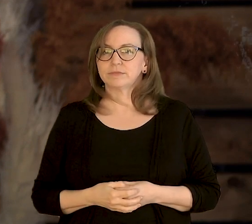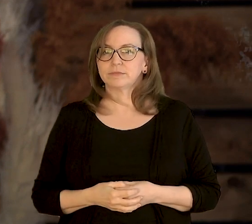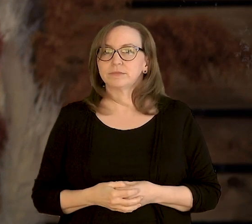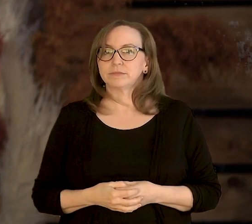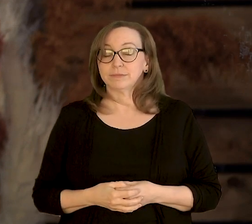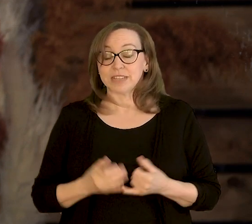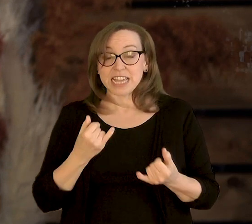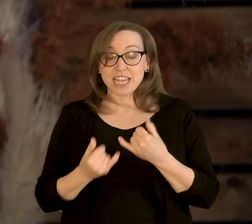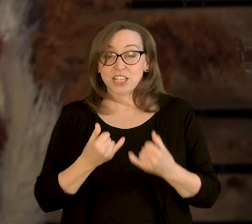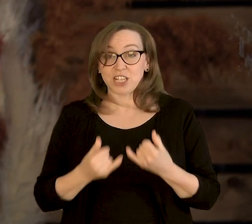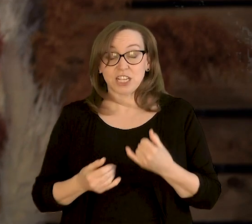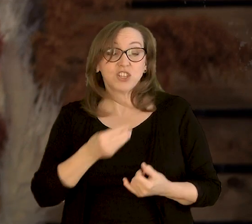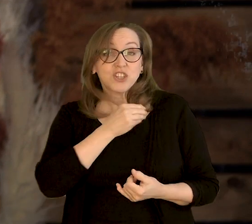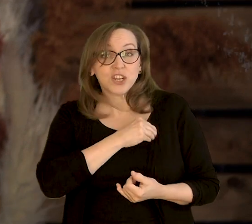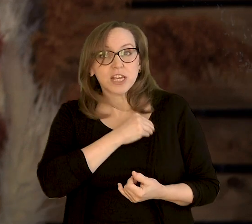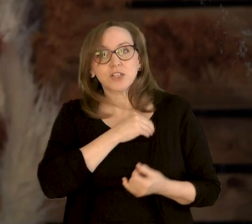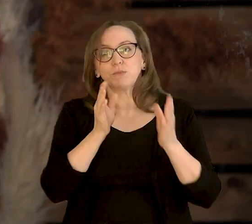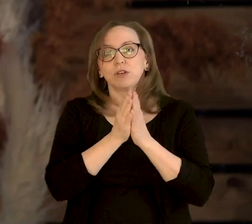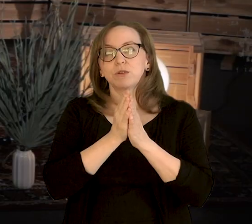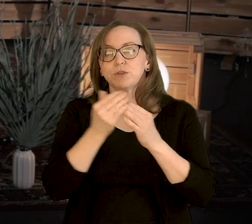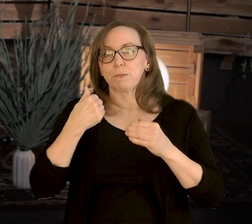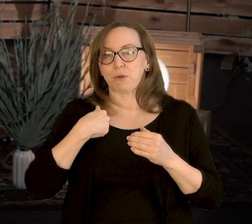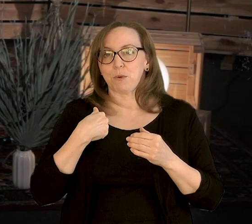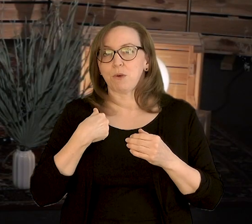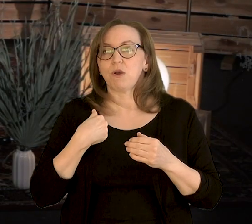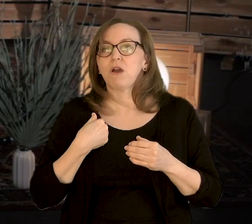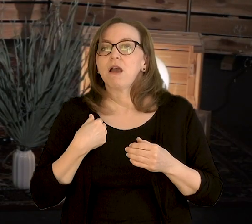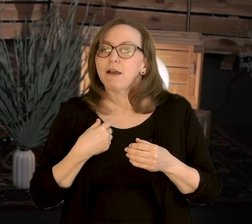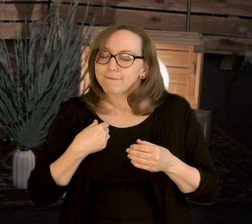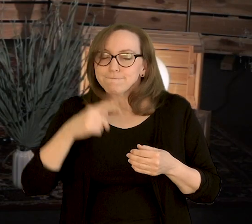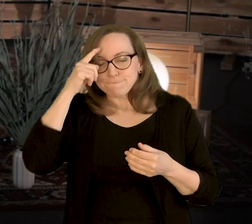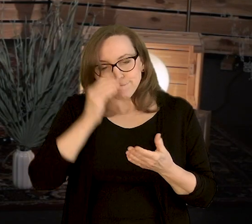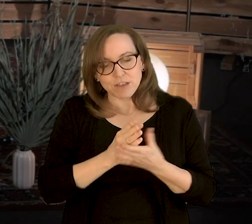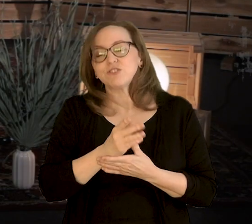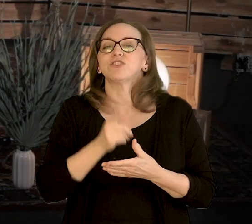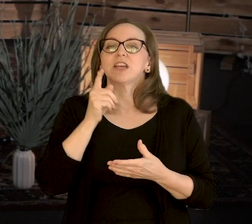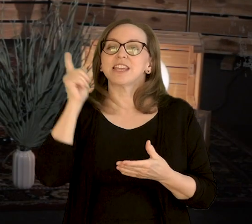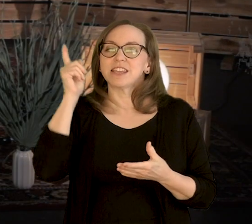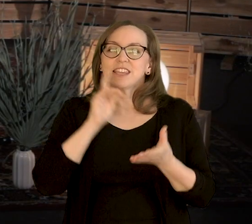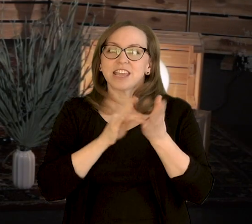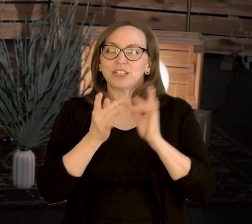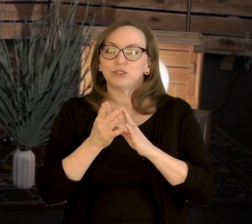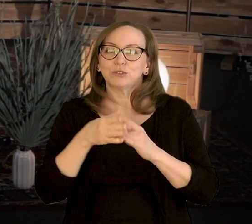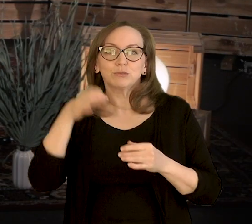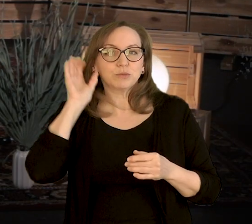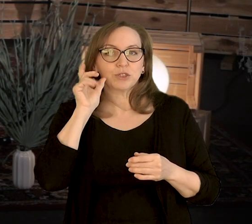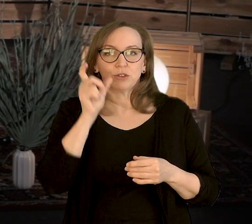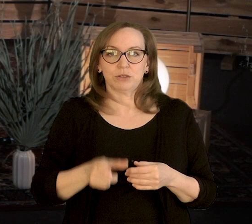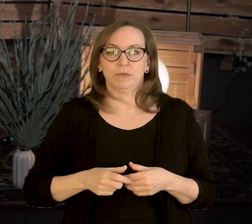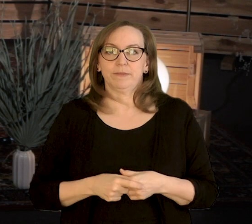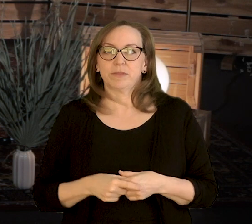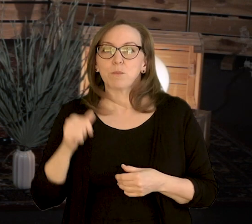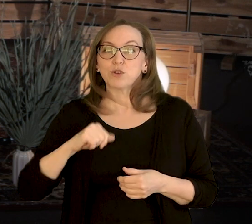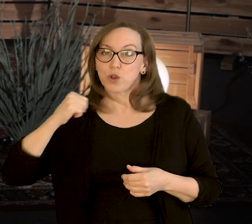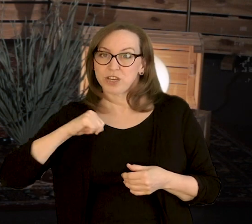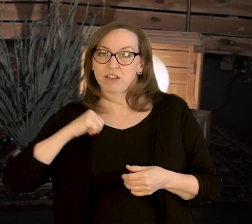Jeśli szczerze pomodliłeś się tą modlitwą, to wiedz, że Jezus Cię słyszał. I teraz możesz